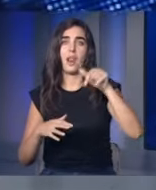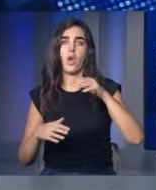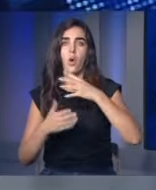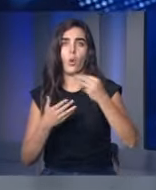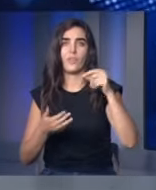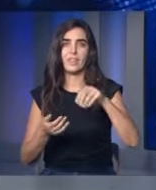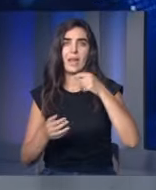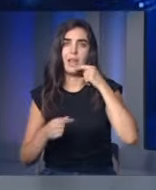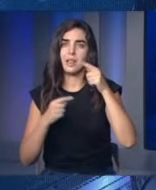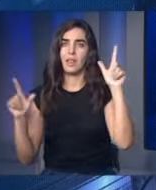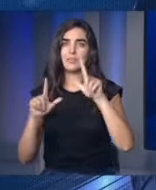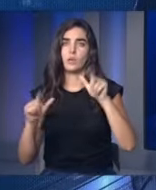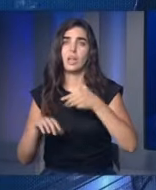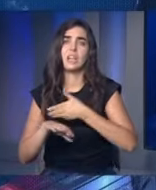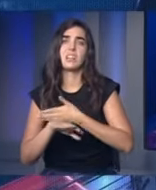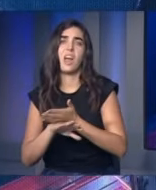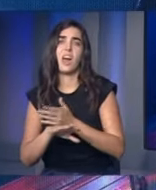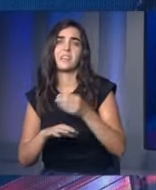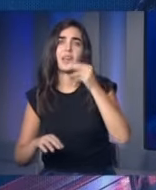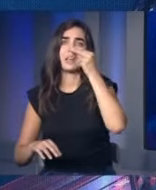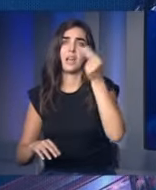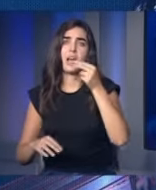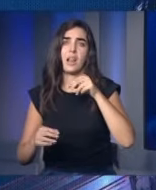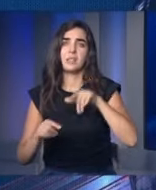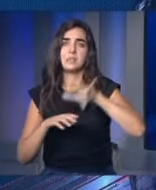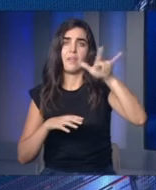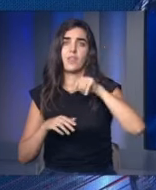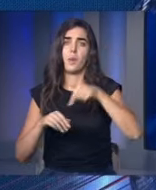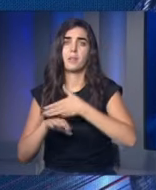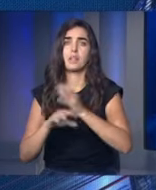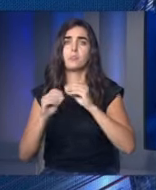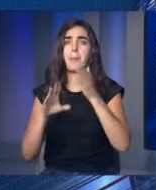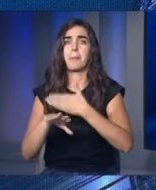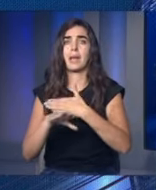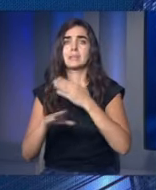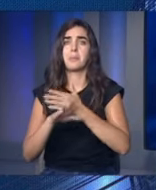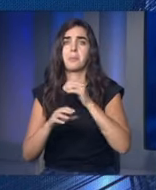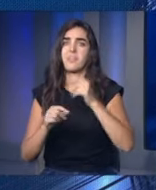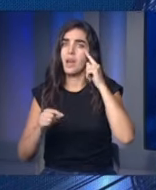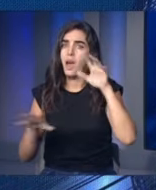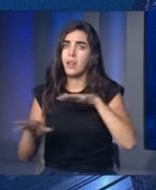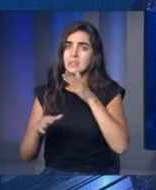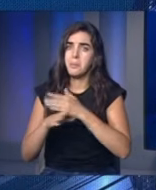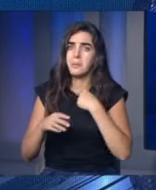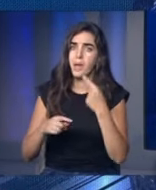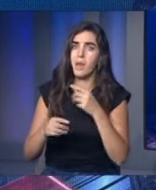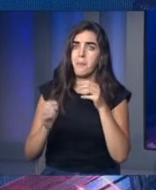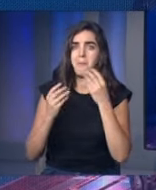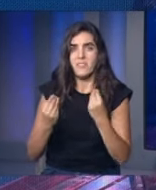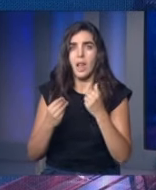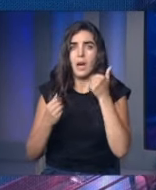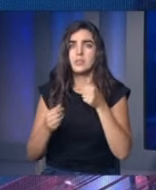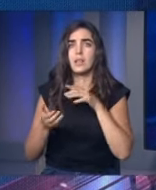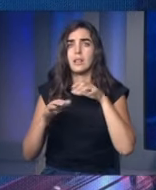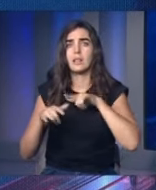الحوت في حديث تلفزيوني أن تأخير الرحلات التي تصل في الصباح الباكر إلى مطار بيروت لغاية الغد سببه أننا